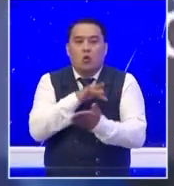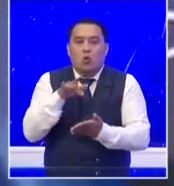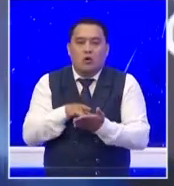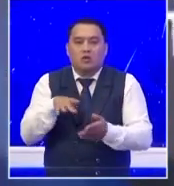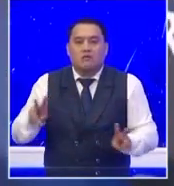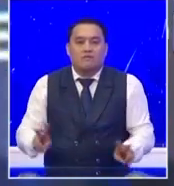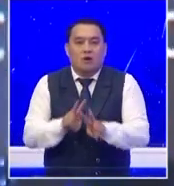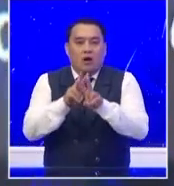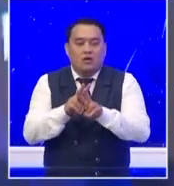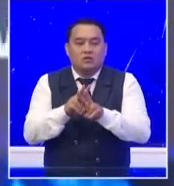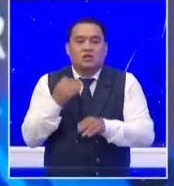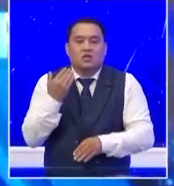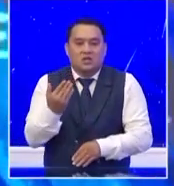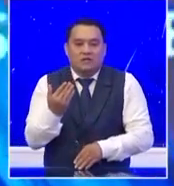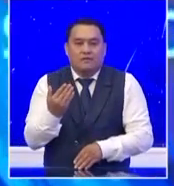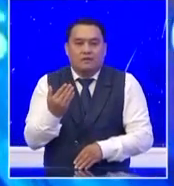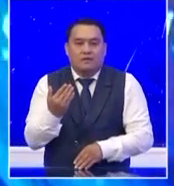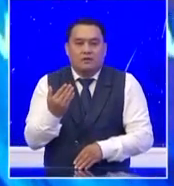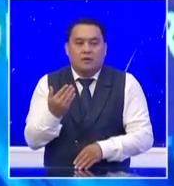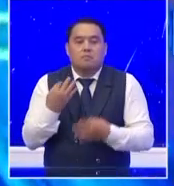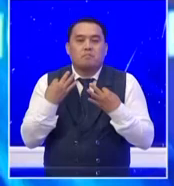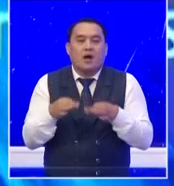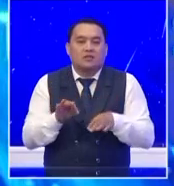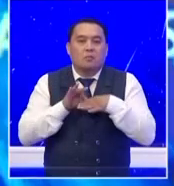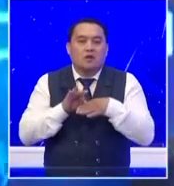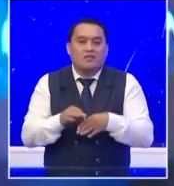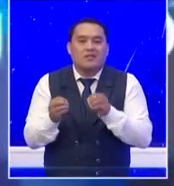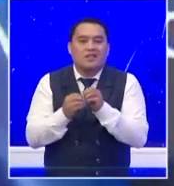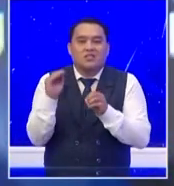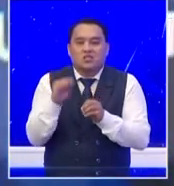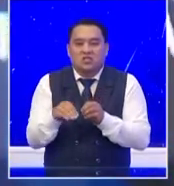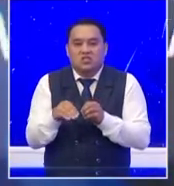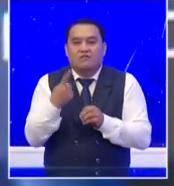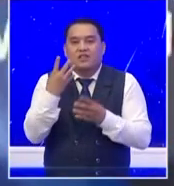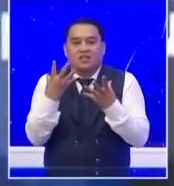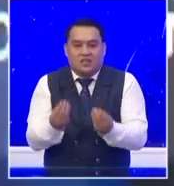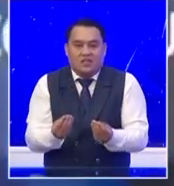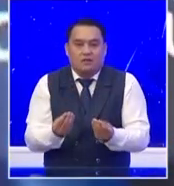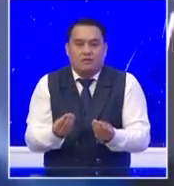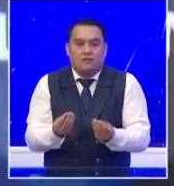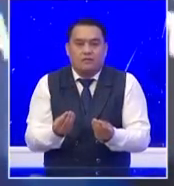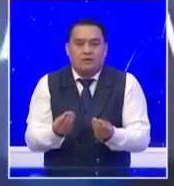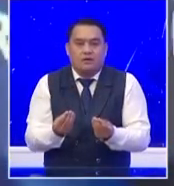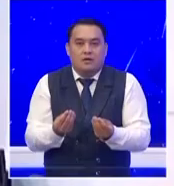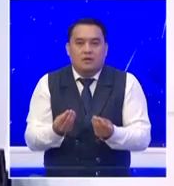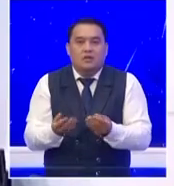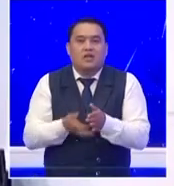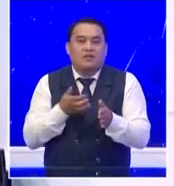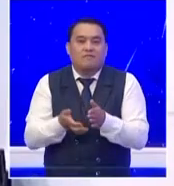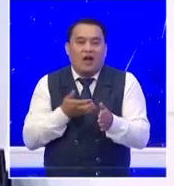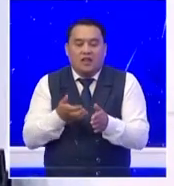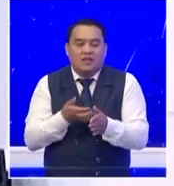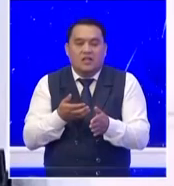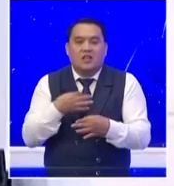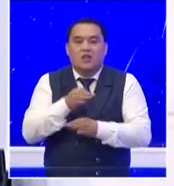Нур-Султан их пропускная способность позволяет проводить 10 тысяч тестов в день. Из-за недостаточности